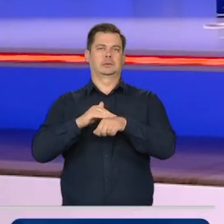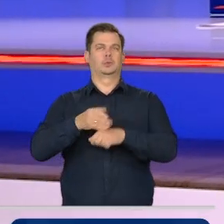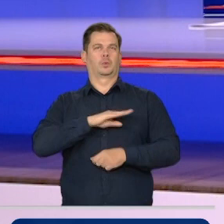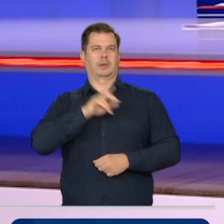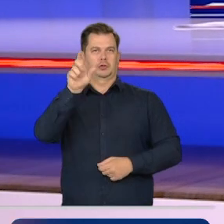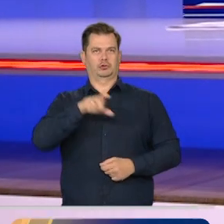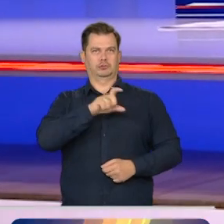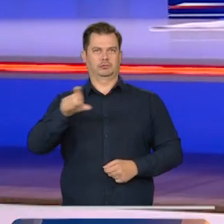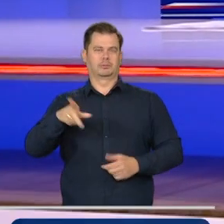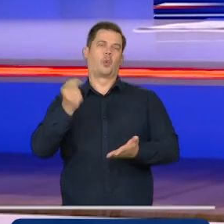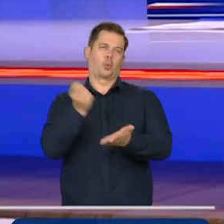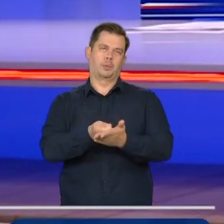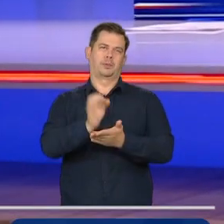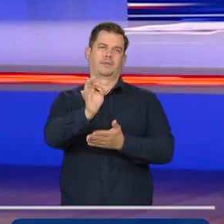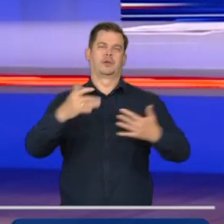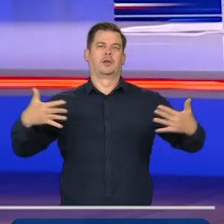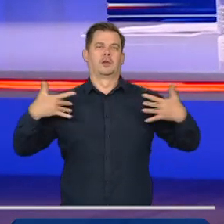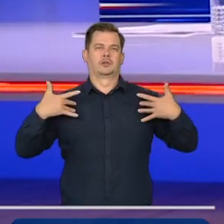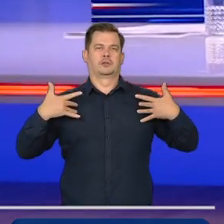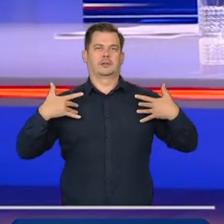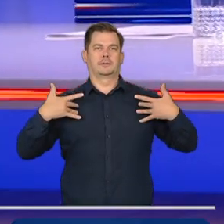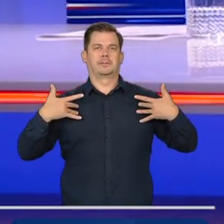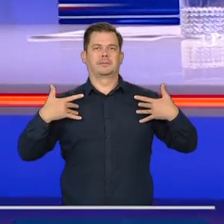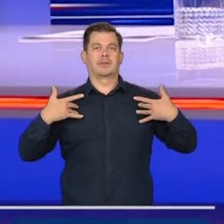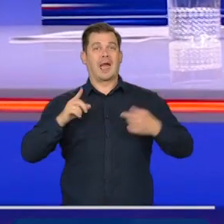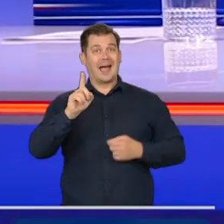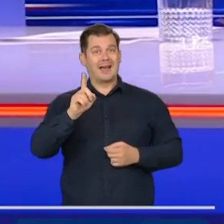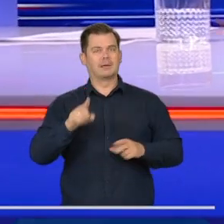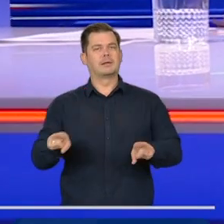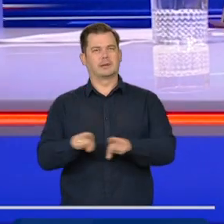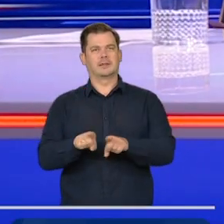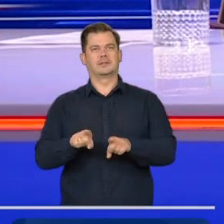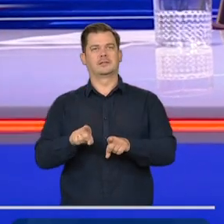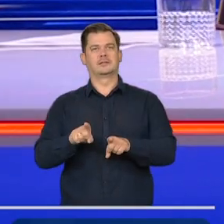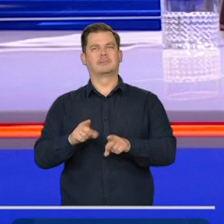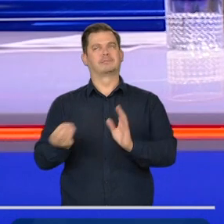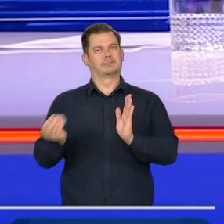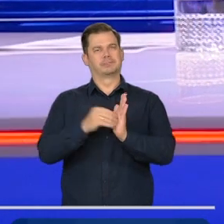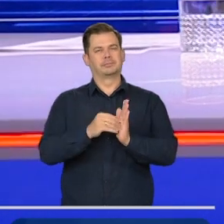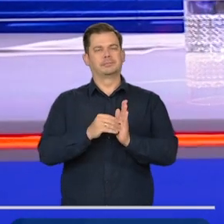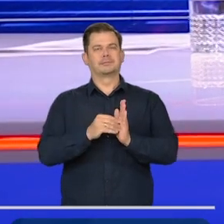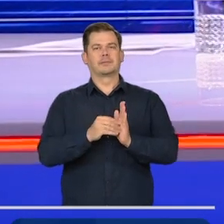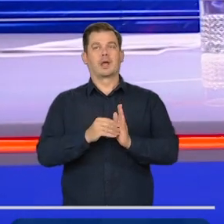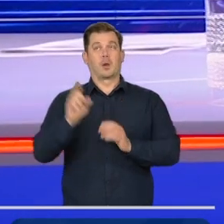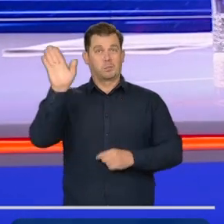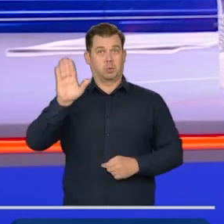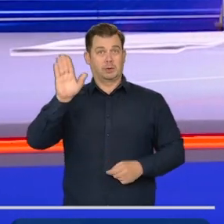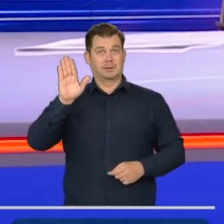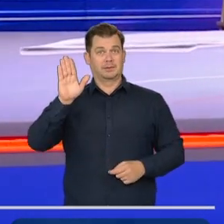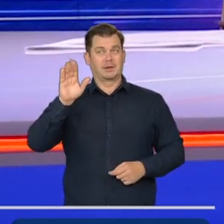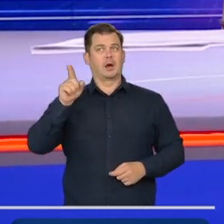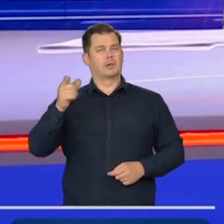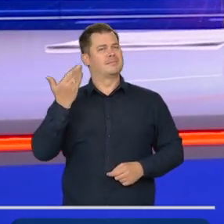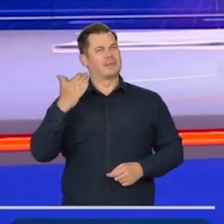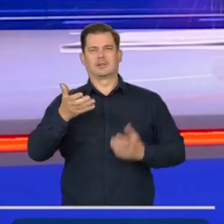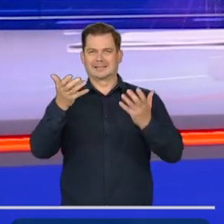dokonane odkupienie zostało, odkupił każdego człowieka. Ale też trzeba powiedzieć, że Bóg jednak